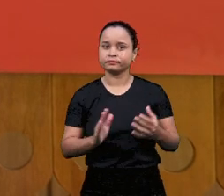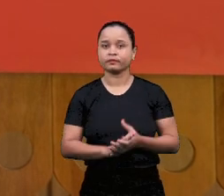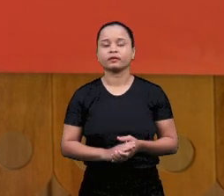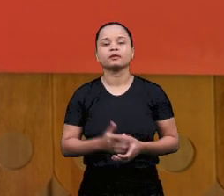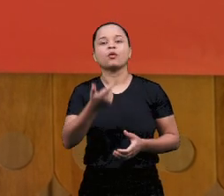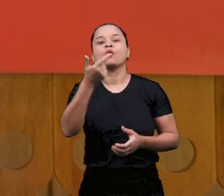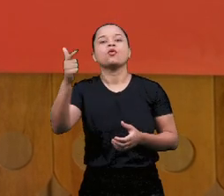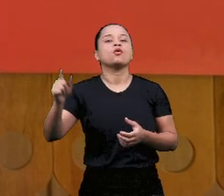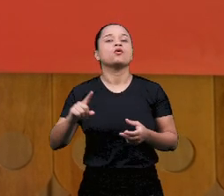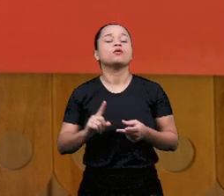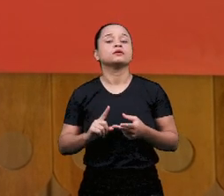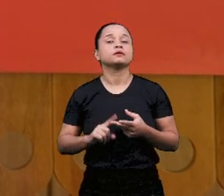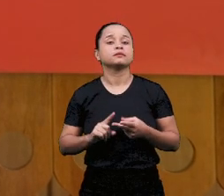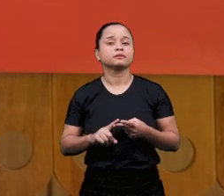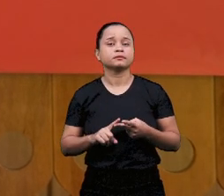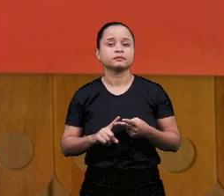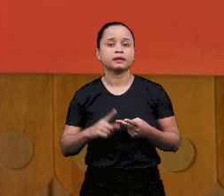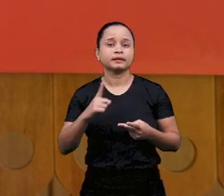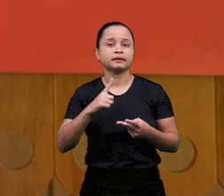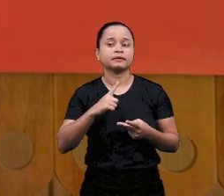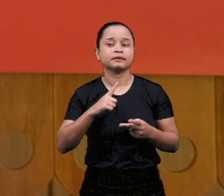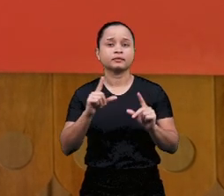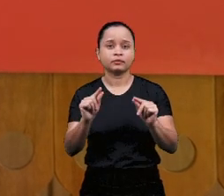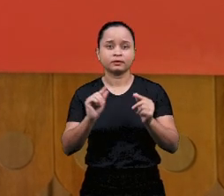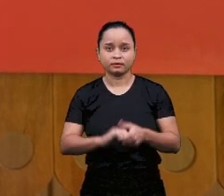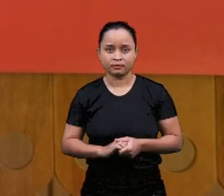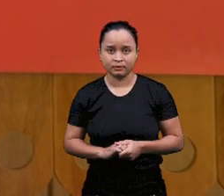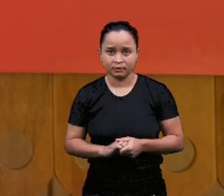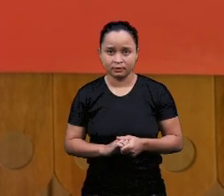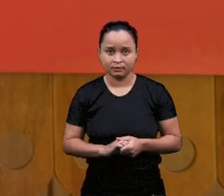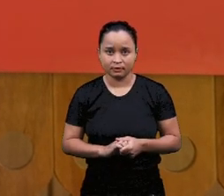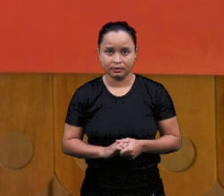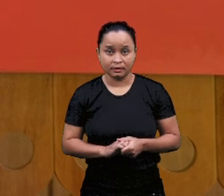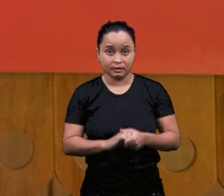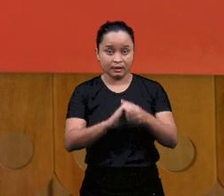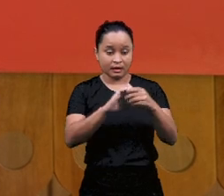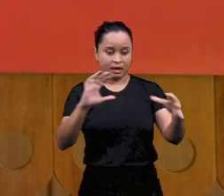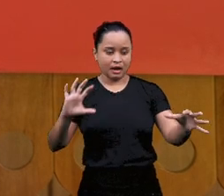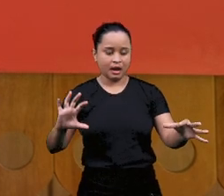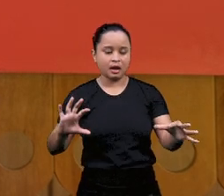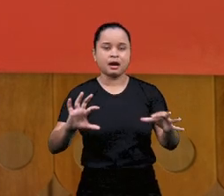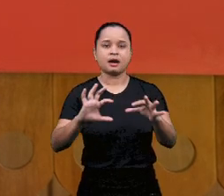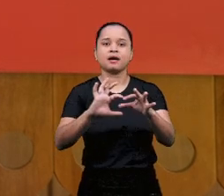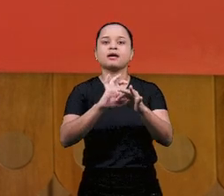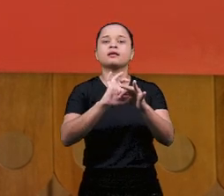le pécheur, il a laissé le péché. Notre point, c'est la question de caractère.